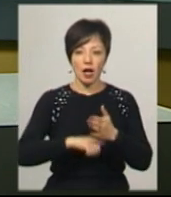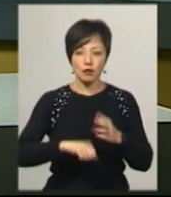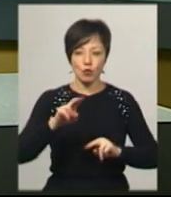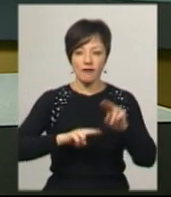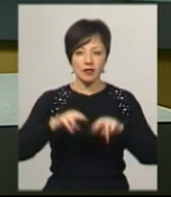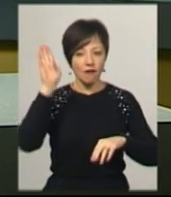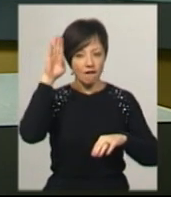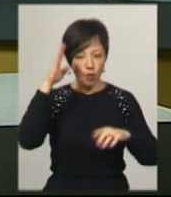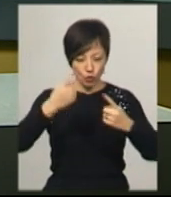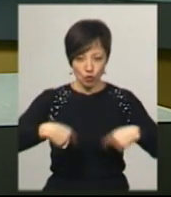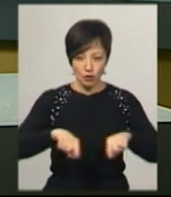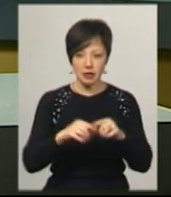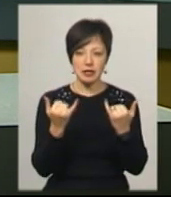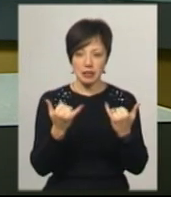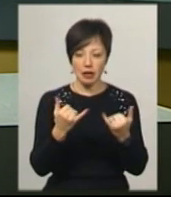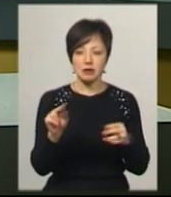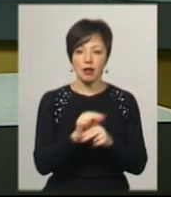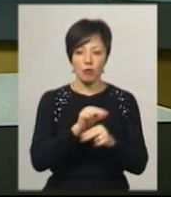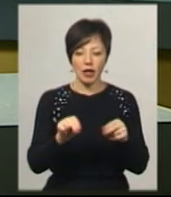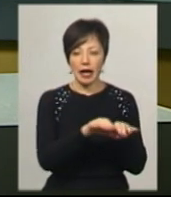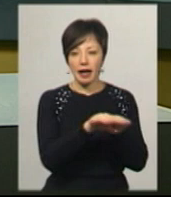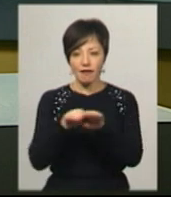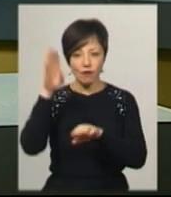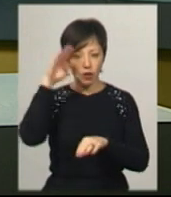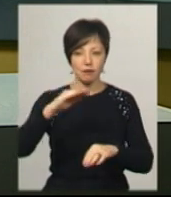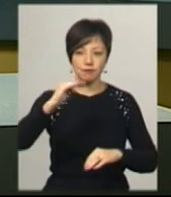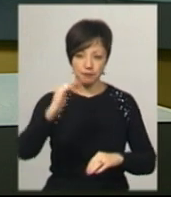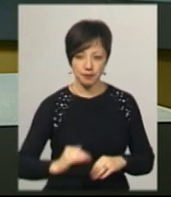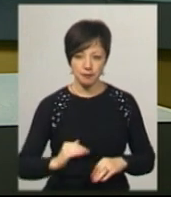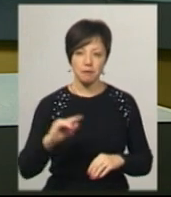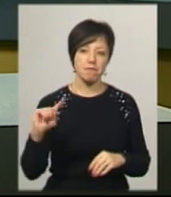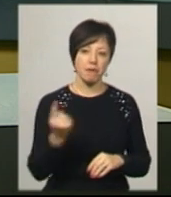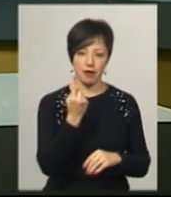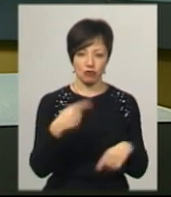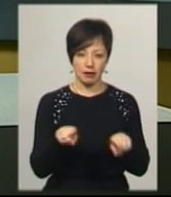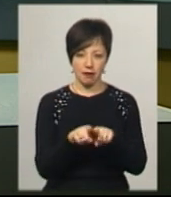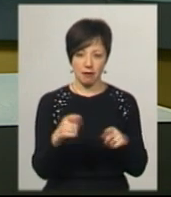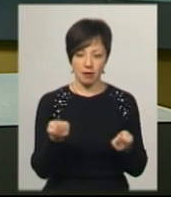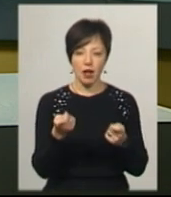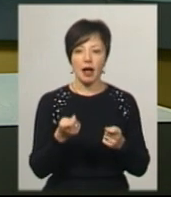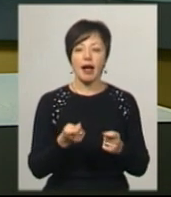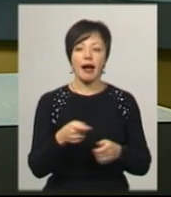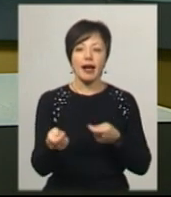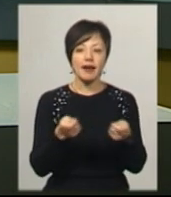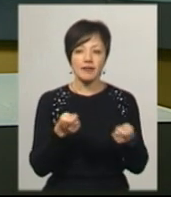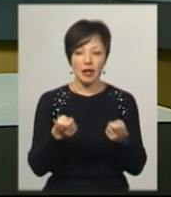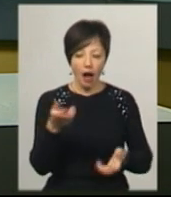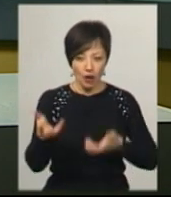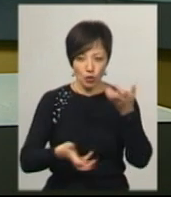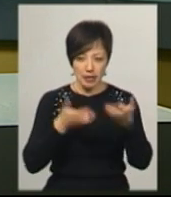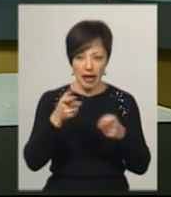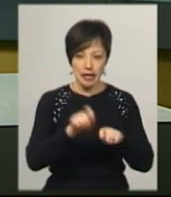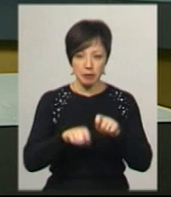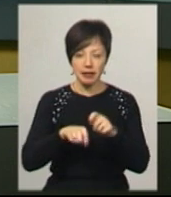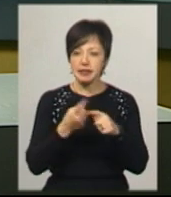водосховища. Зараз на дамбі плановий ремонт, і рівень води впав уперше так низько. Керівник археологічної експедиції Ігор Старенький каже,